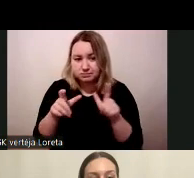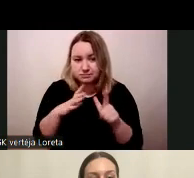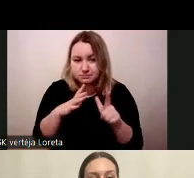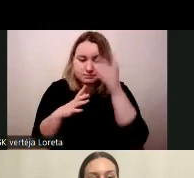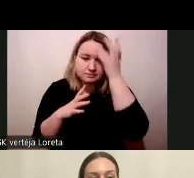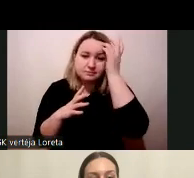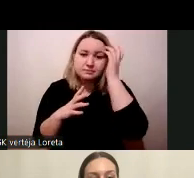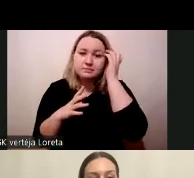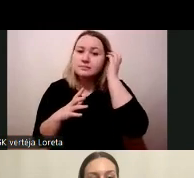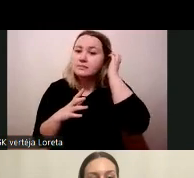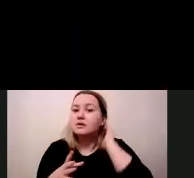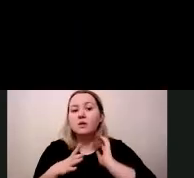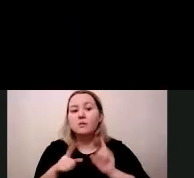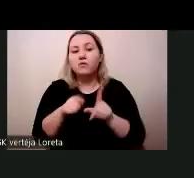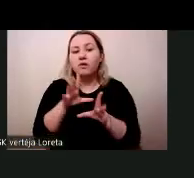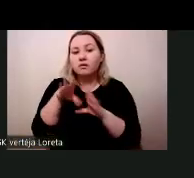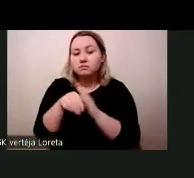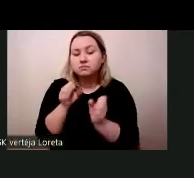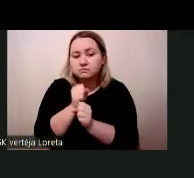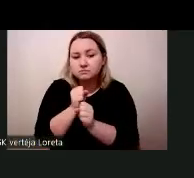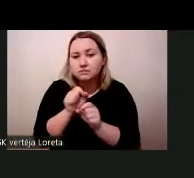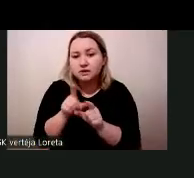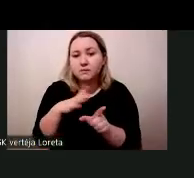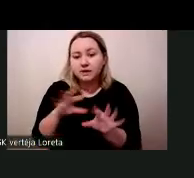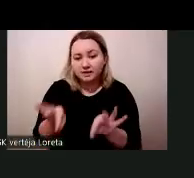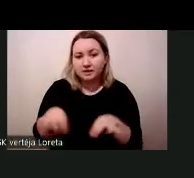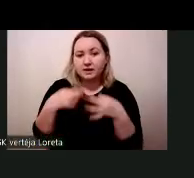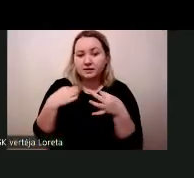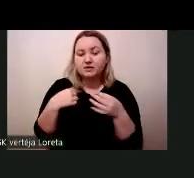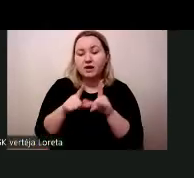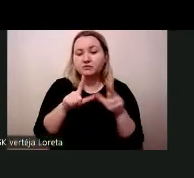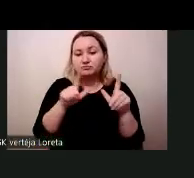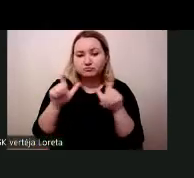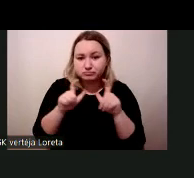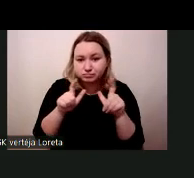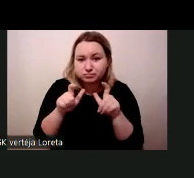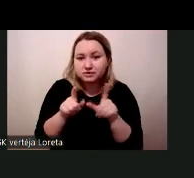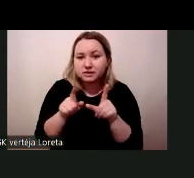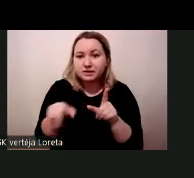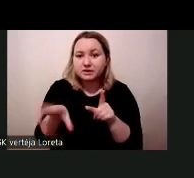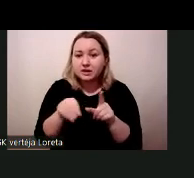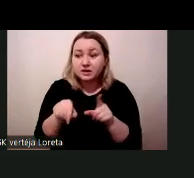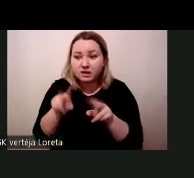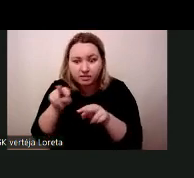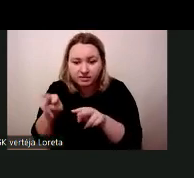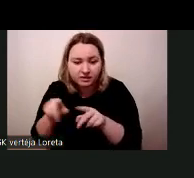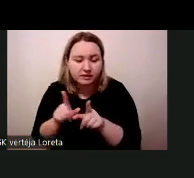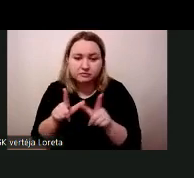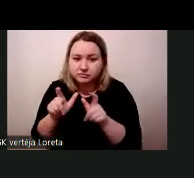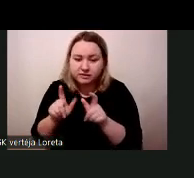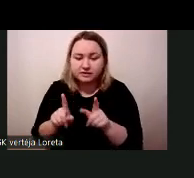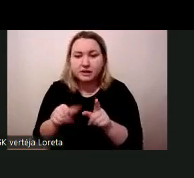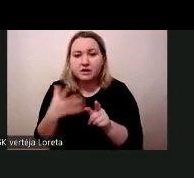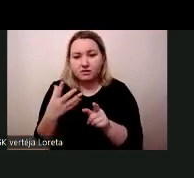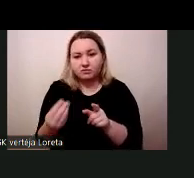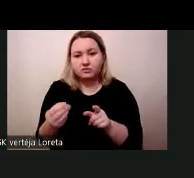kurioje atlikau tam tikrą darbą ir man buvo suteiktas leidimas nufotografuoti, nedariau to jiem nematant ir nežinant, neužinu